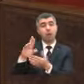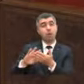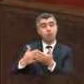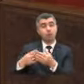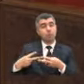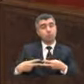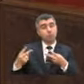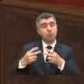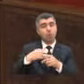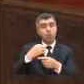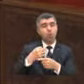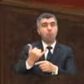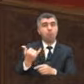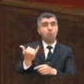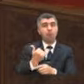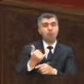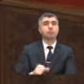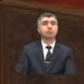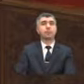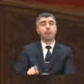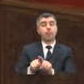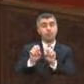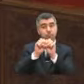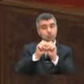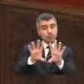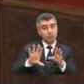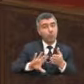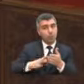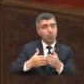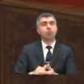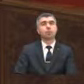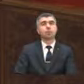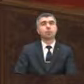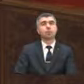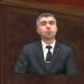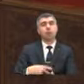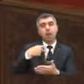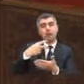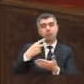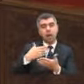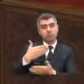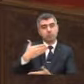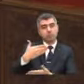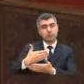وخارطة الطريق ديال التعليم الأولي دي جودة التعميم ديالو، وأيضا الخطاب العرش ديال